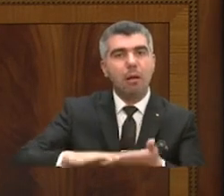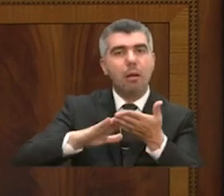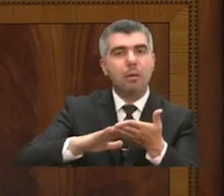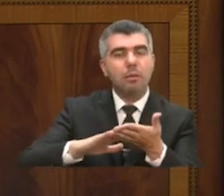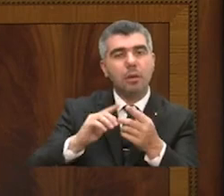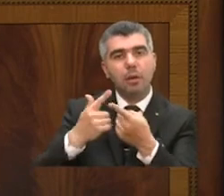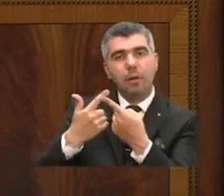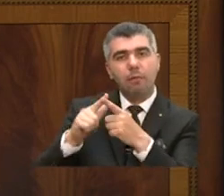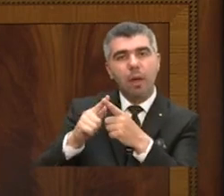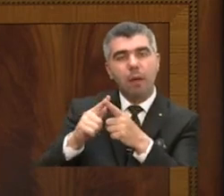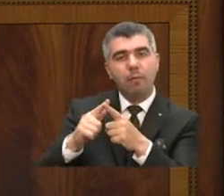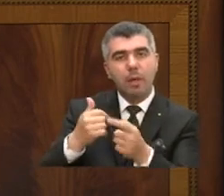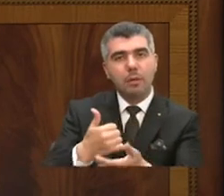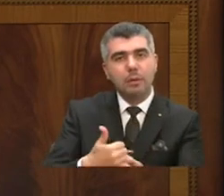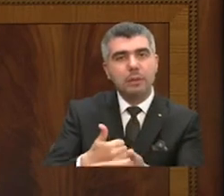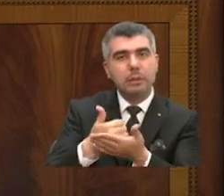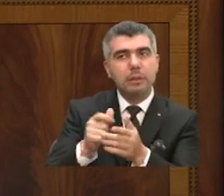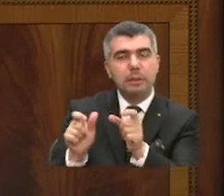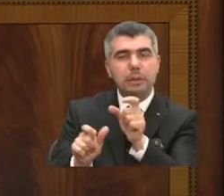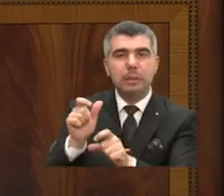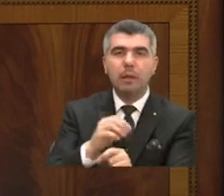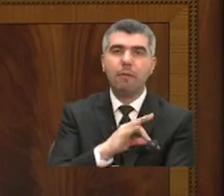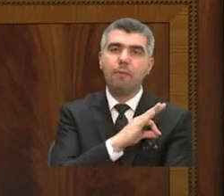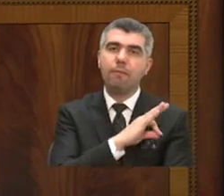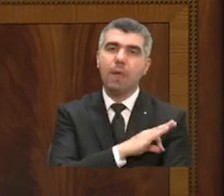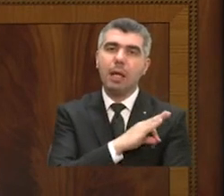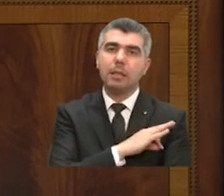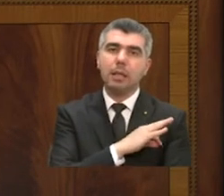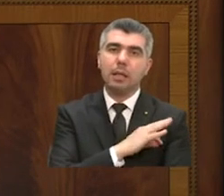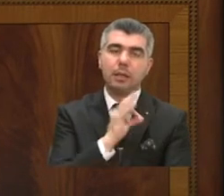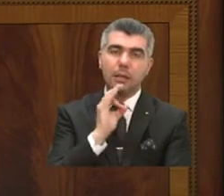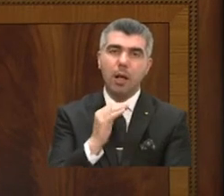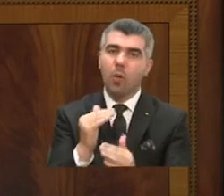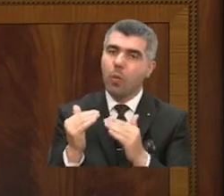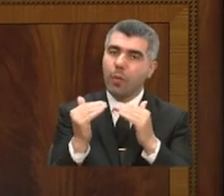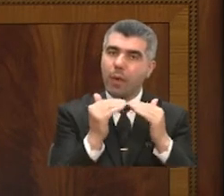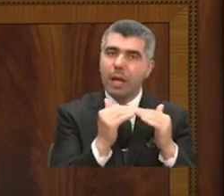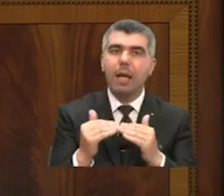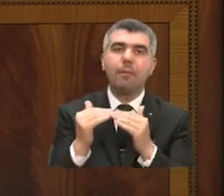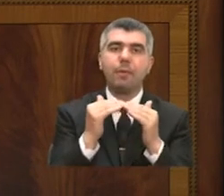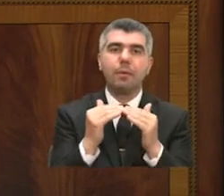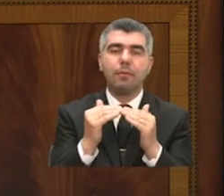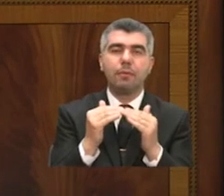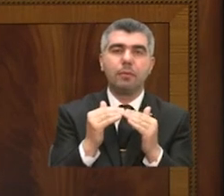المقدمة لفائدة المواطنين وضمان العدالة الاجتماعية والمجالية